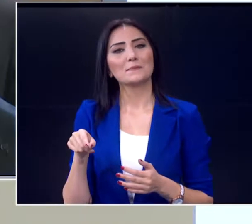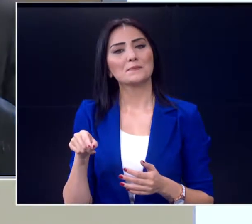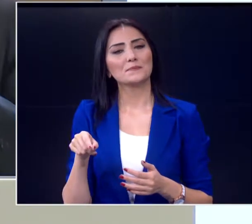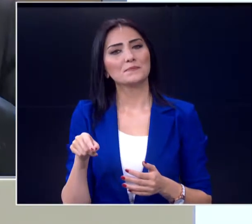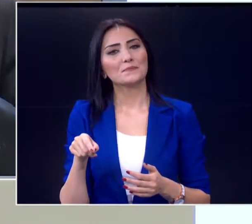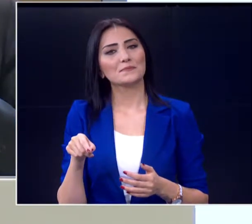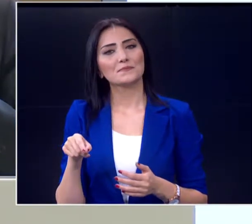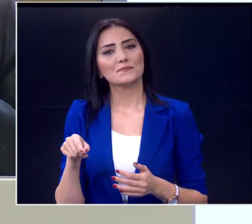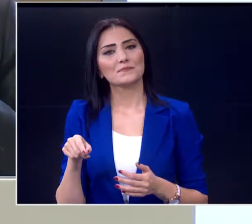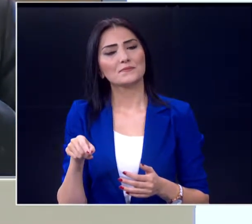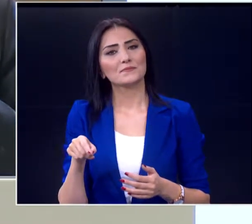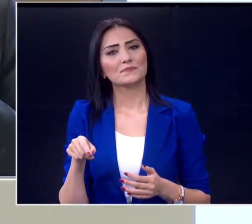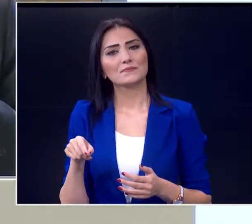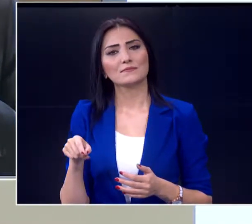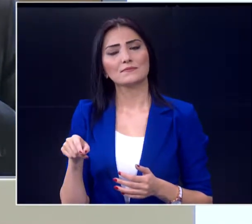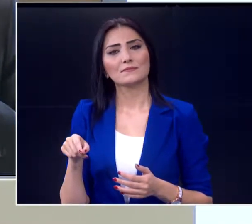kargo